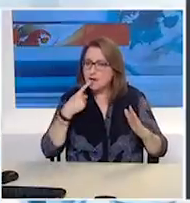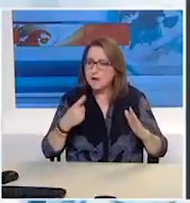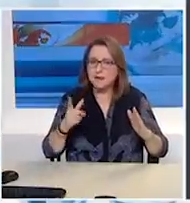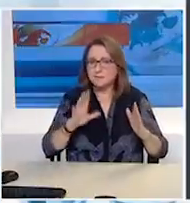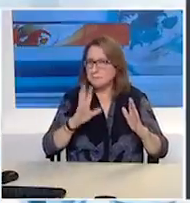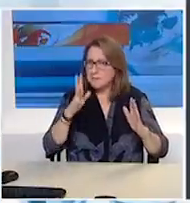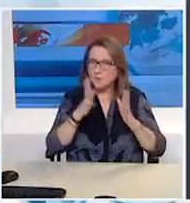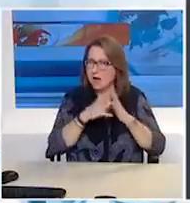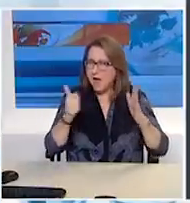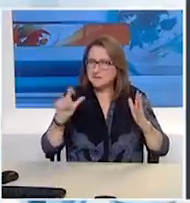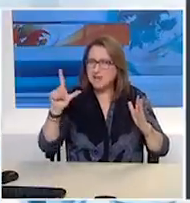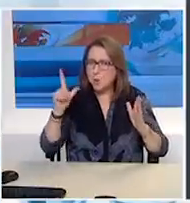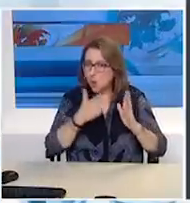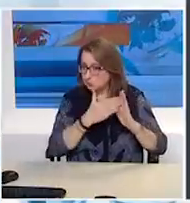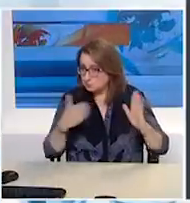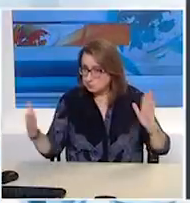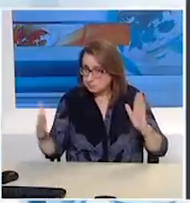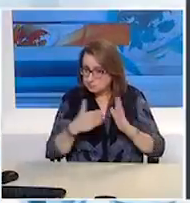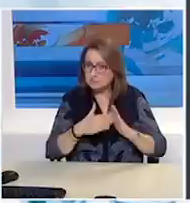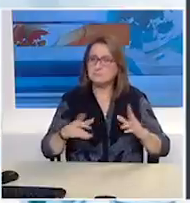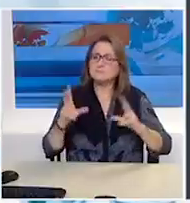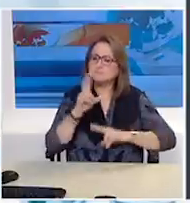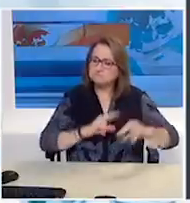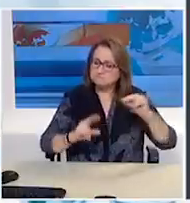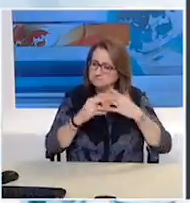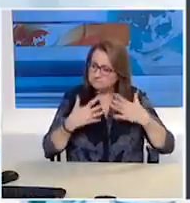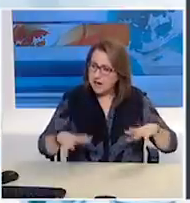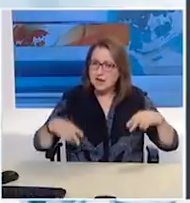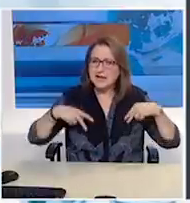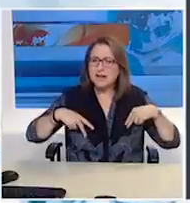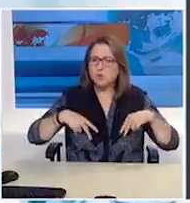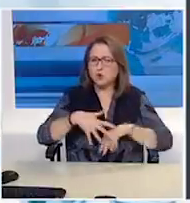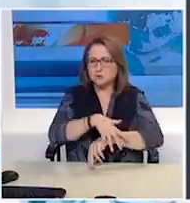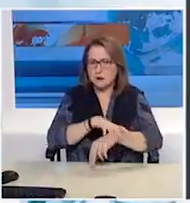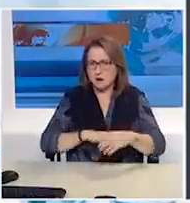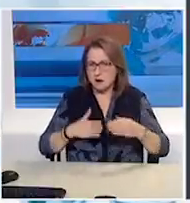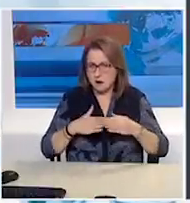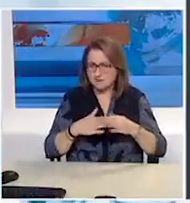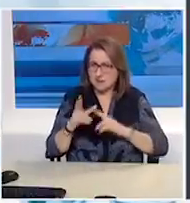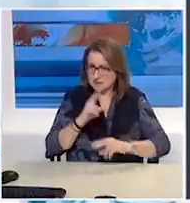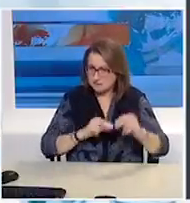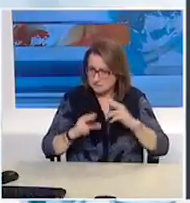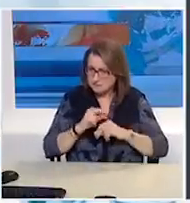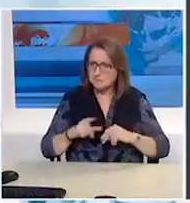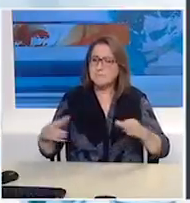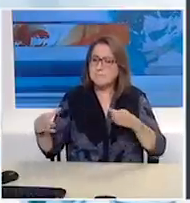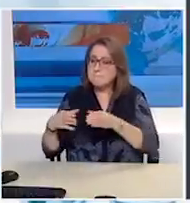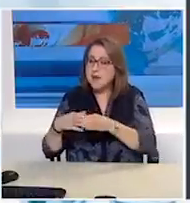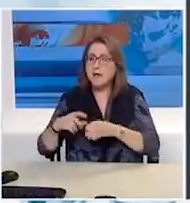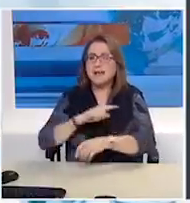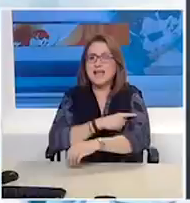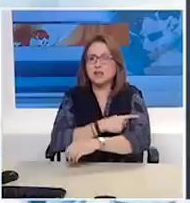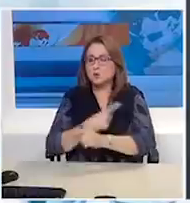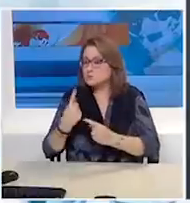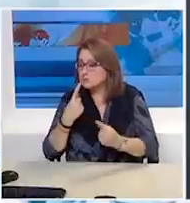που πραγματοποιήθηκαν υπό την Προεδρία του Υπουργού Ναυτιλίας και Νησιωτικής Πολιτικής κ. Γιάννη Πλακιωτάκη, σε συνεννόηση πάντα με την Υγειονομική Επιτροπή.